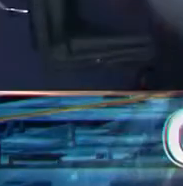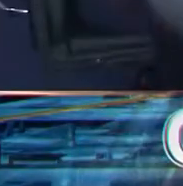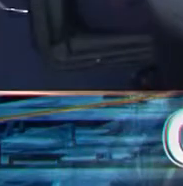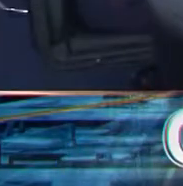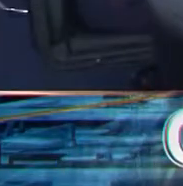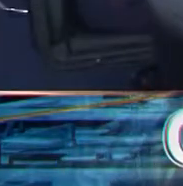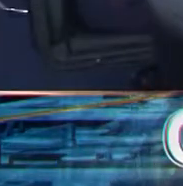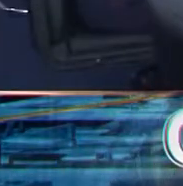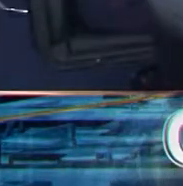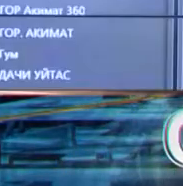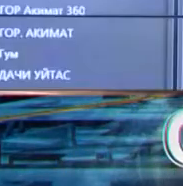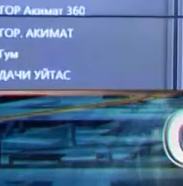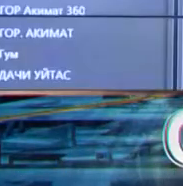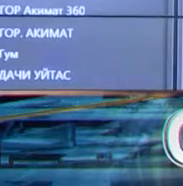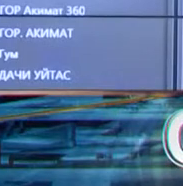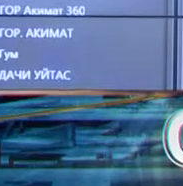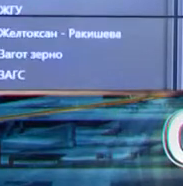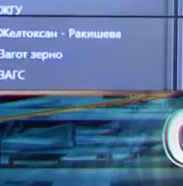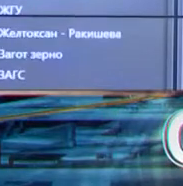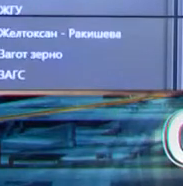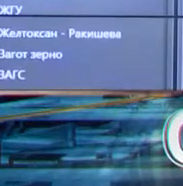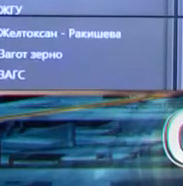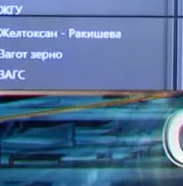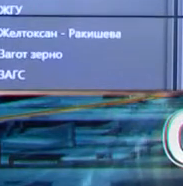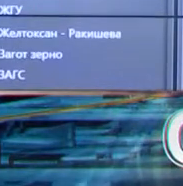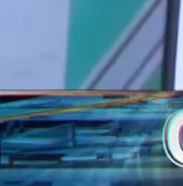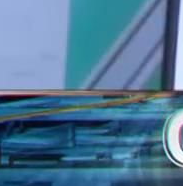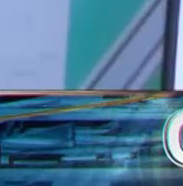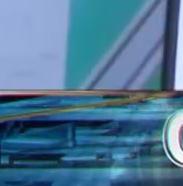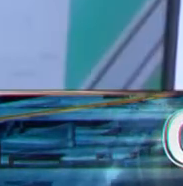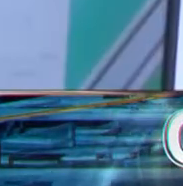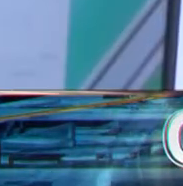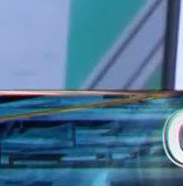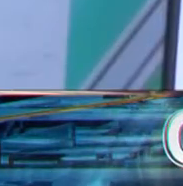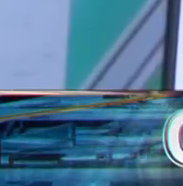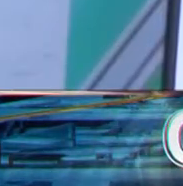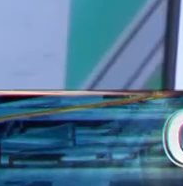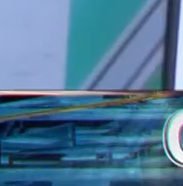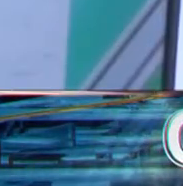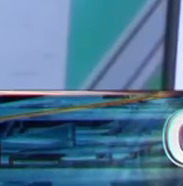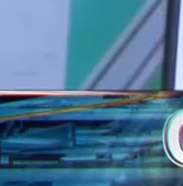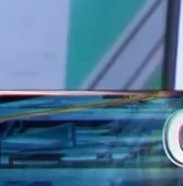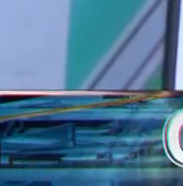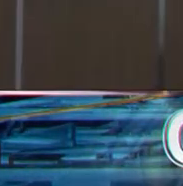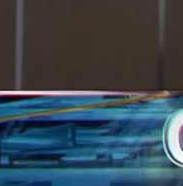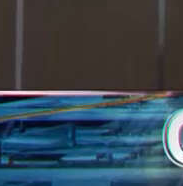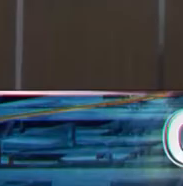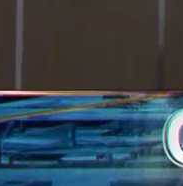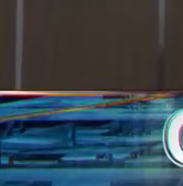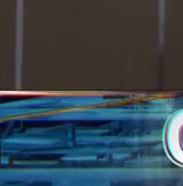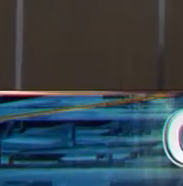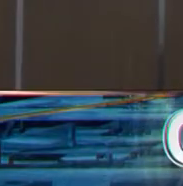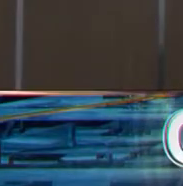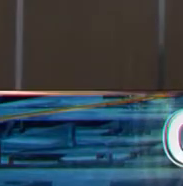Высоко сижу, далеко гляжу. Более 1200 камер видеонаблюдения помогают полицейским области в раскрытии преступлений,